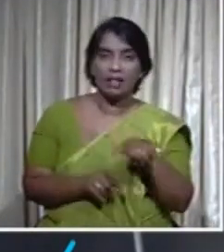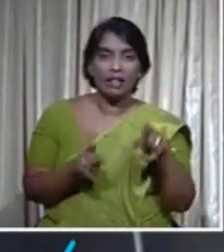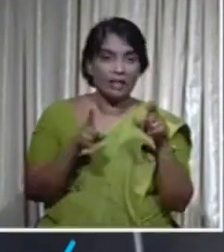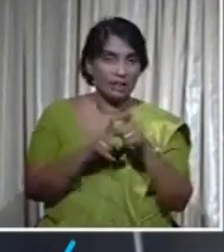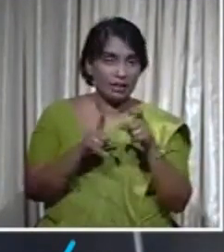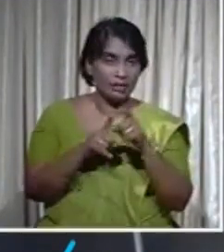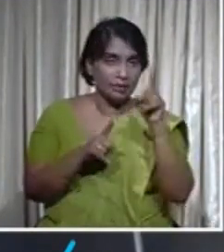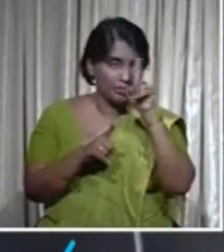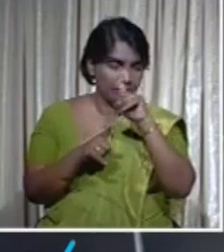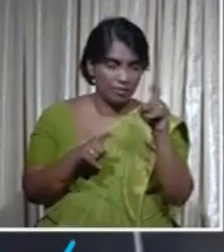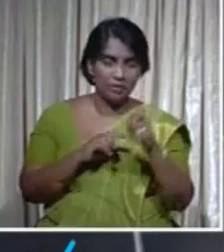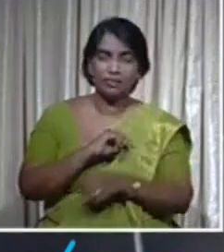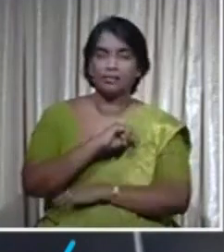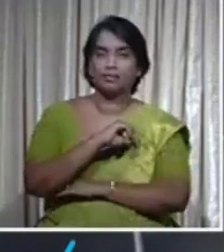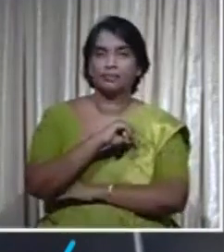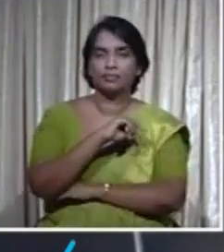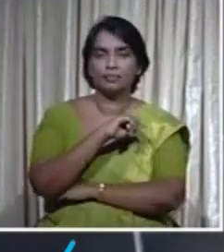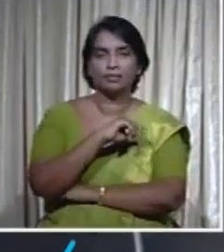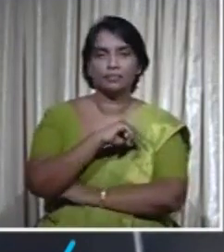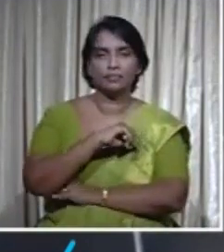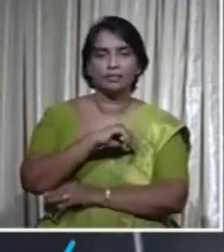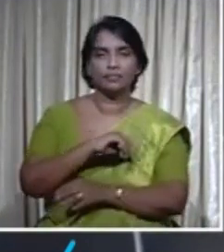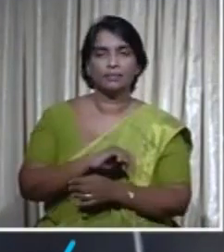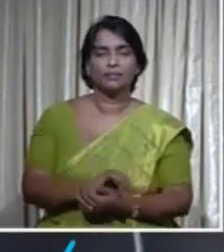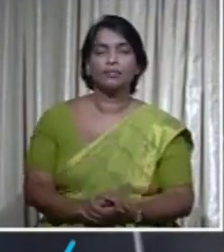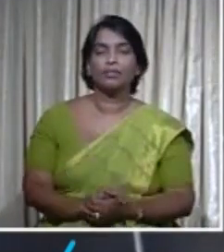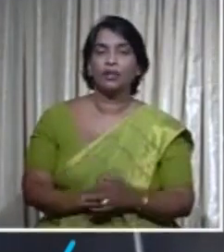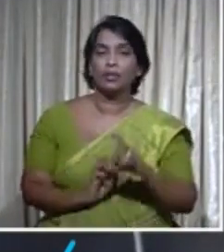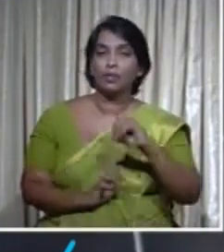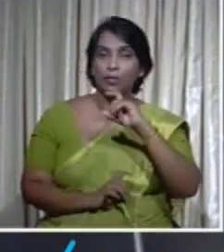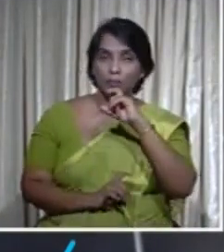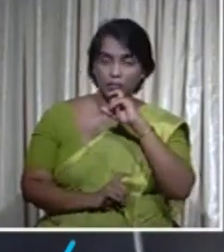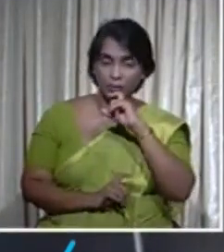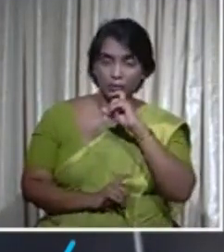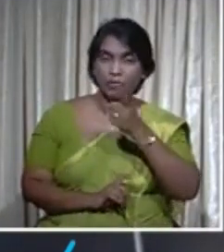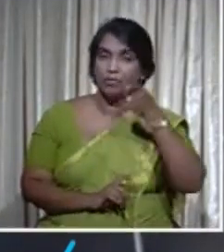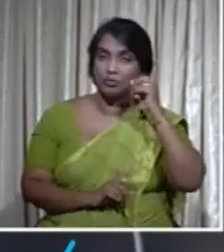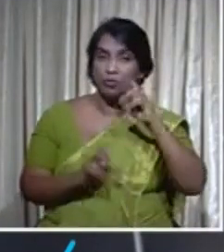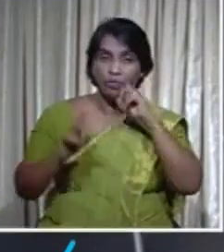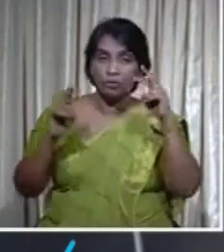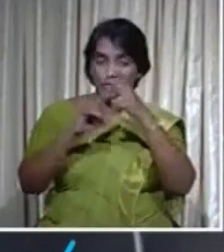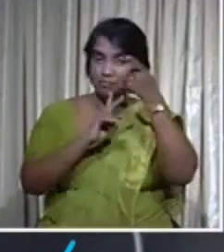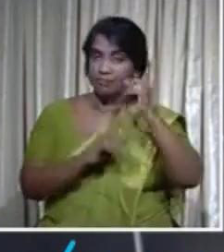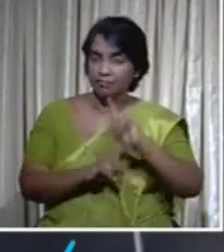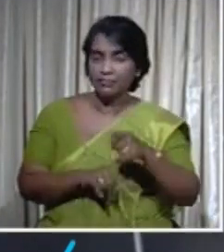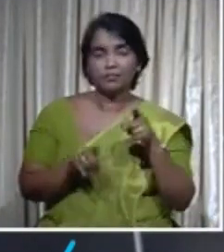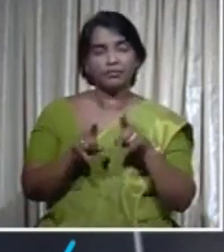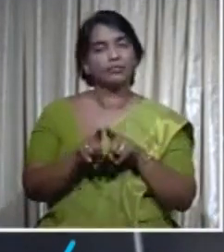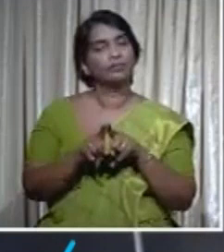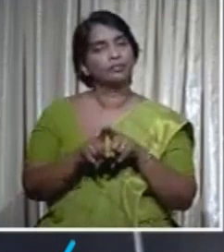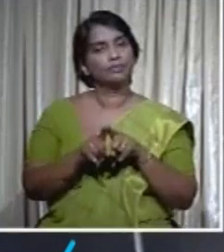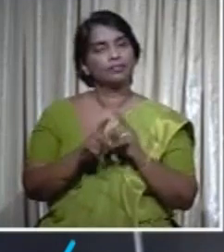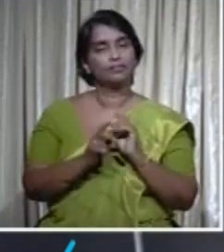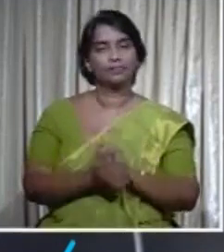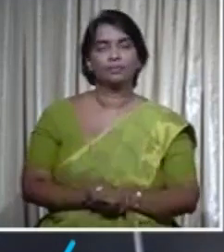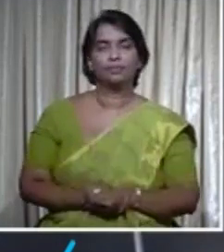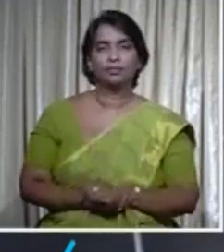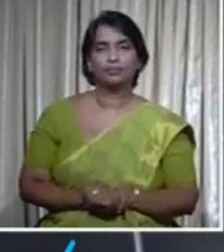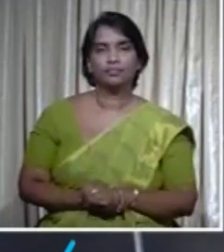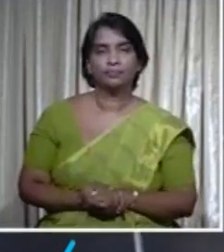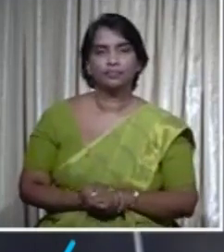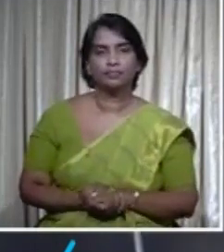இப்பொழுது நீதிமன்ற தடை உத்தரவுகள் கார்த்திகை மாதம் நீதிமன்ற